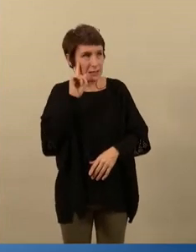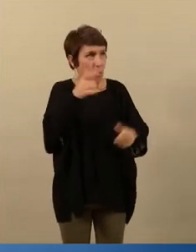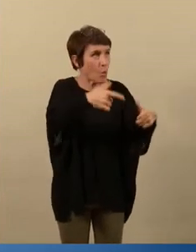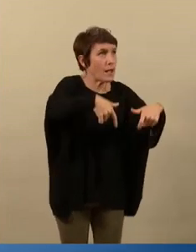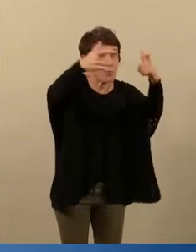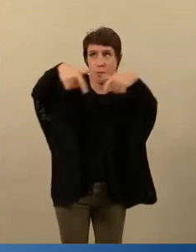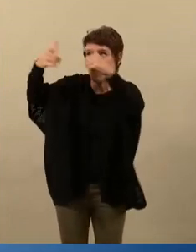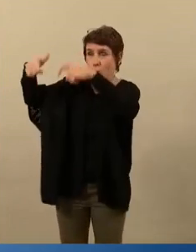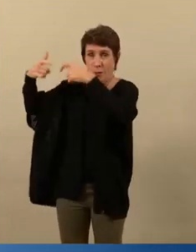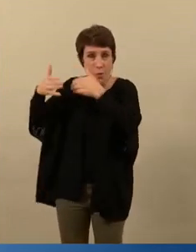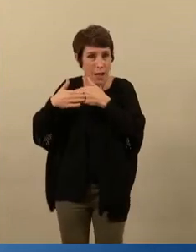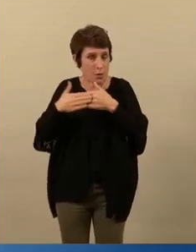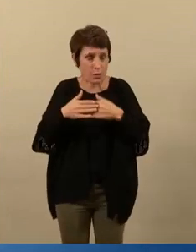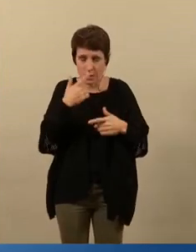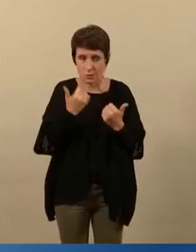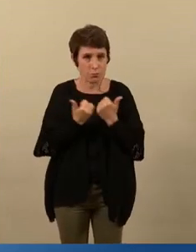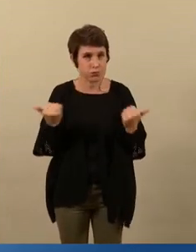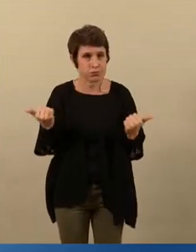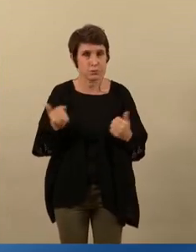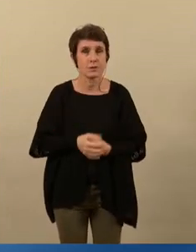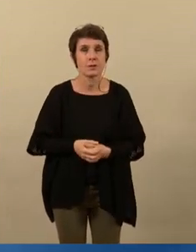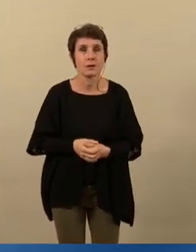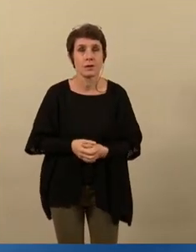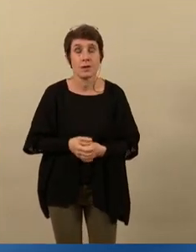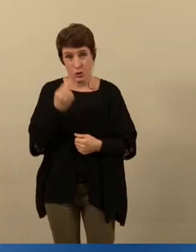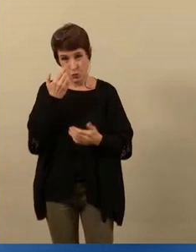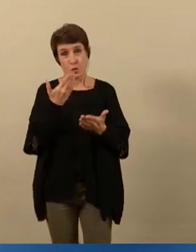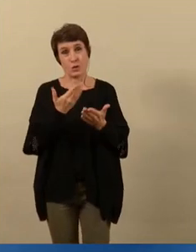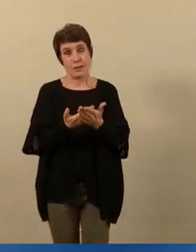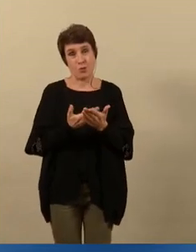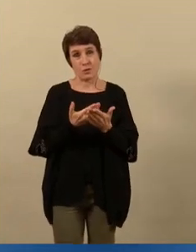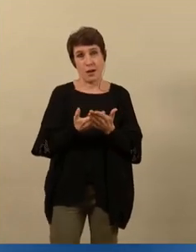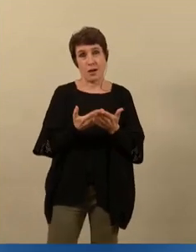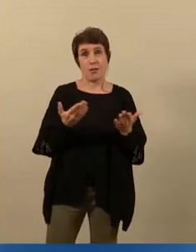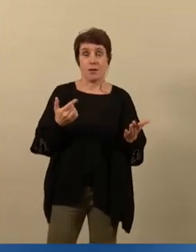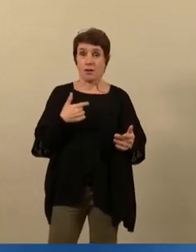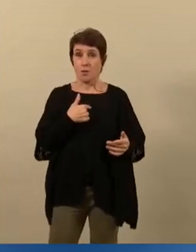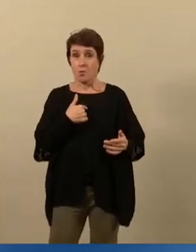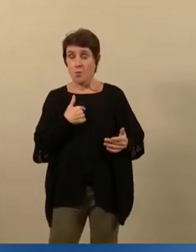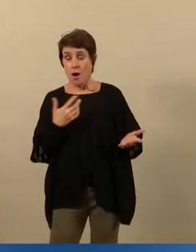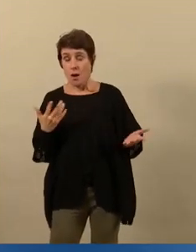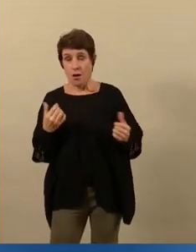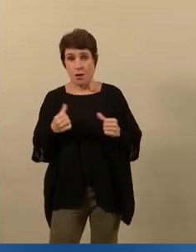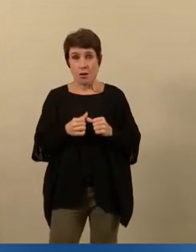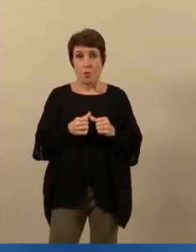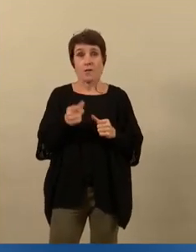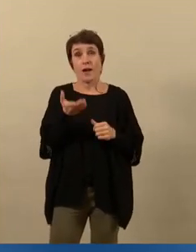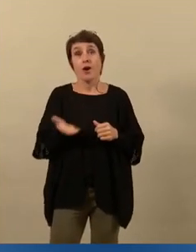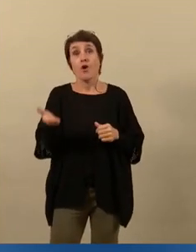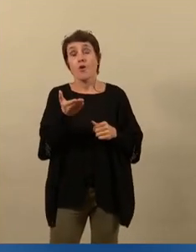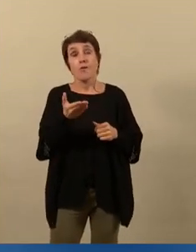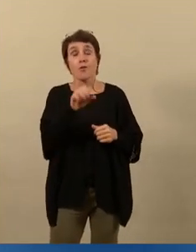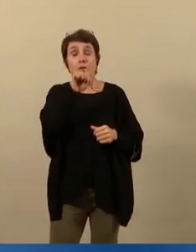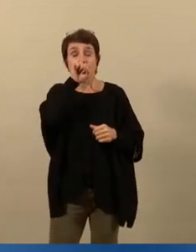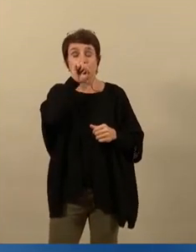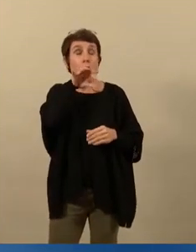d'un tel nombre de logements. C'est la raison pour laquelle je me suis appuyé, puisque vous votez tellement de